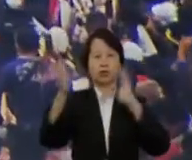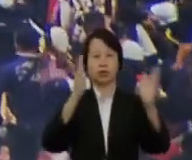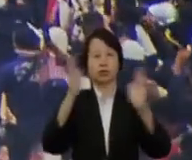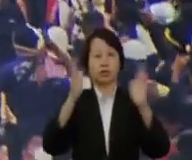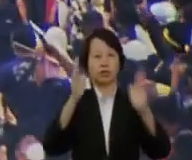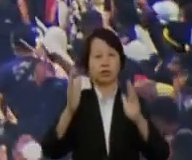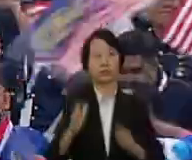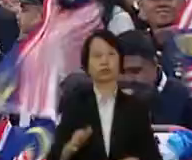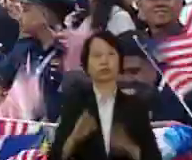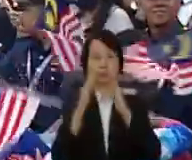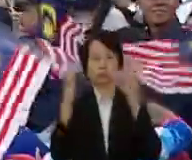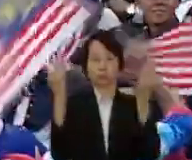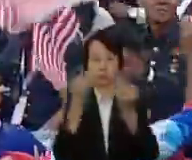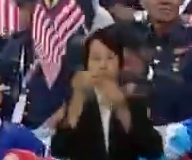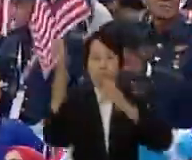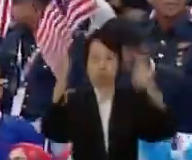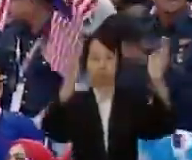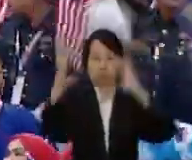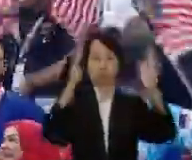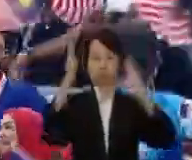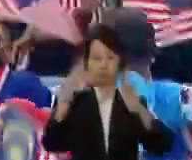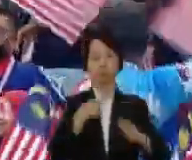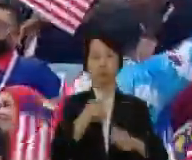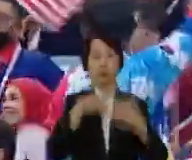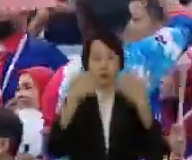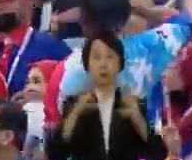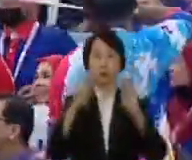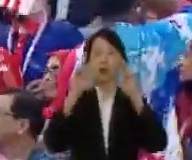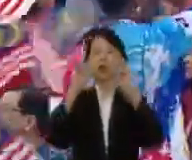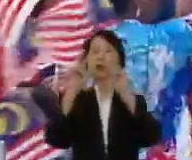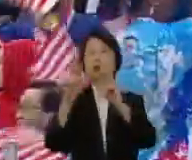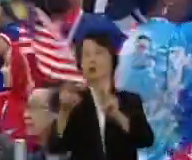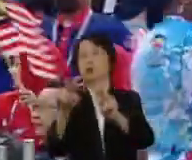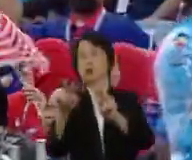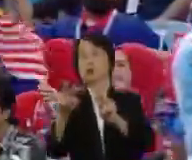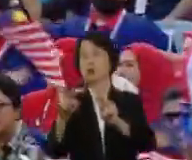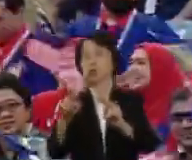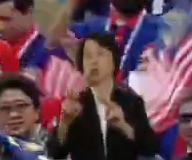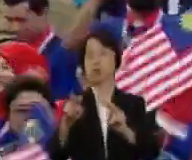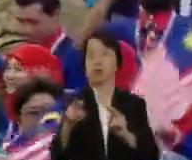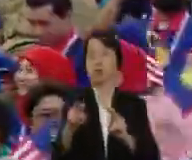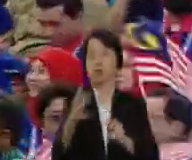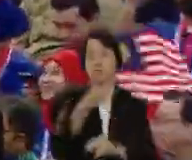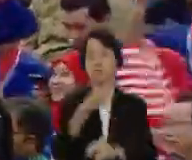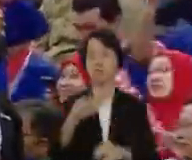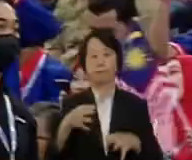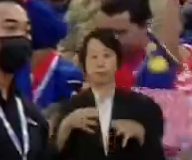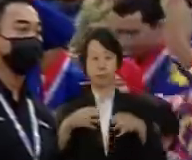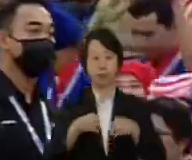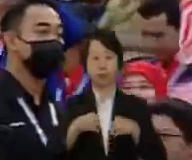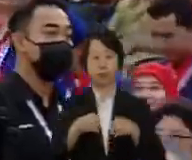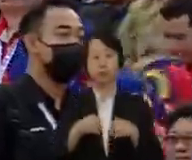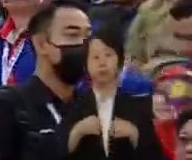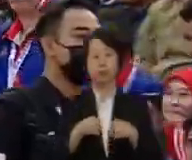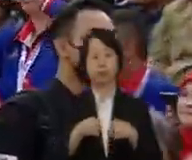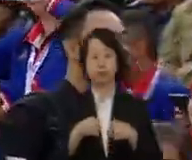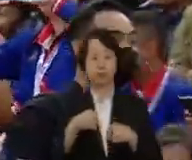Bye. Ya, keluarga Malaysia, kita sudah pun melihat dan menerima